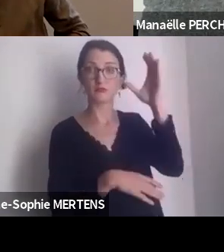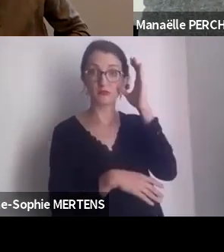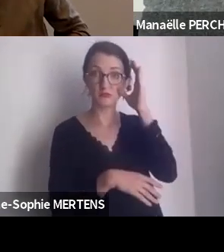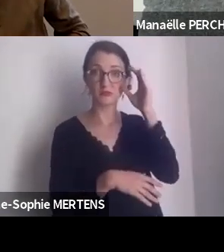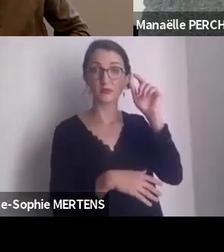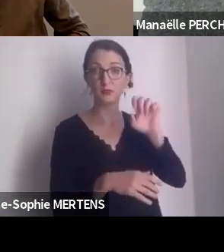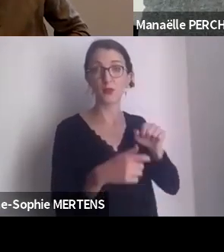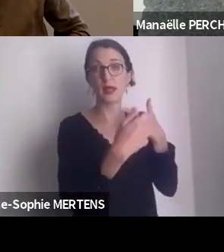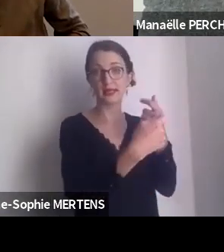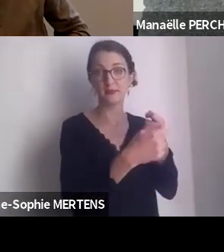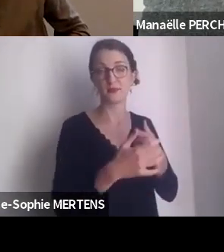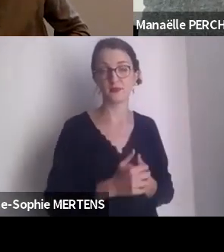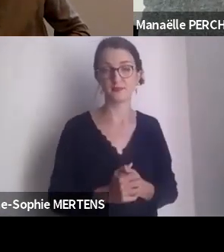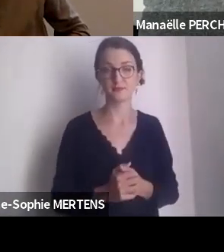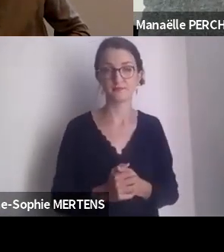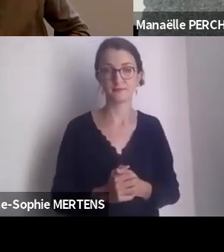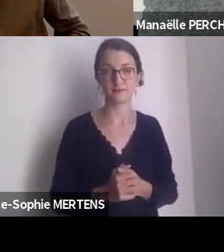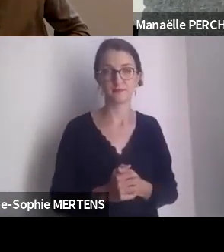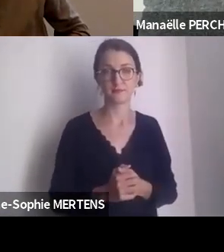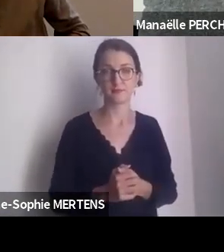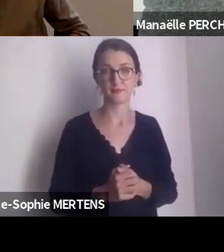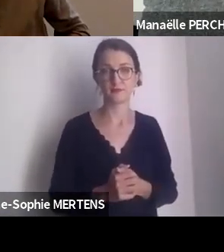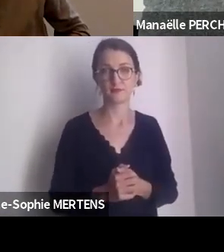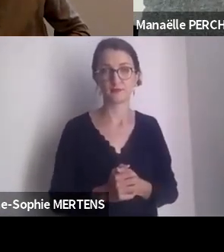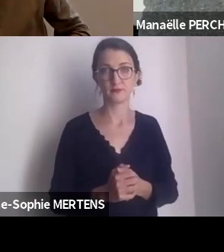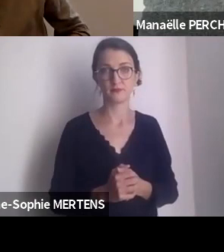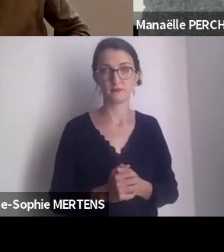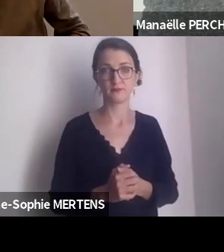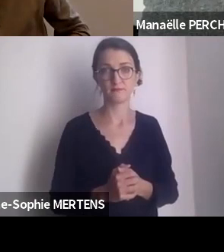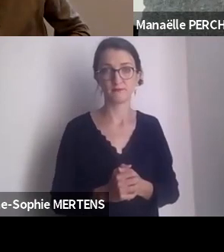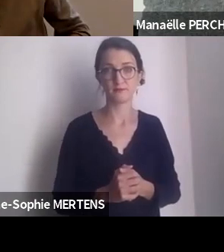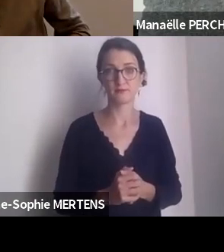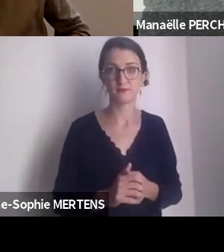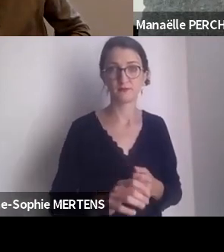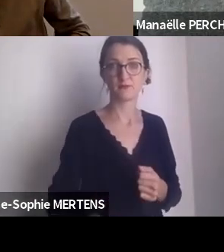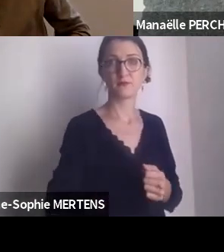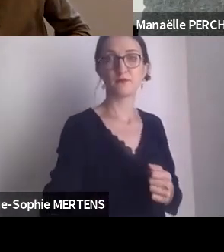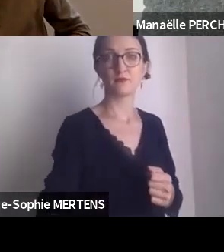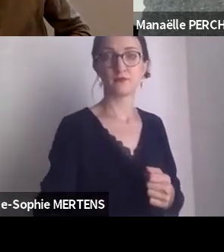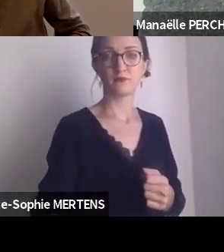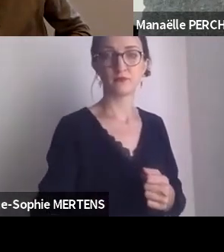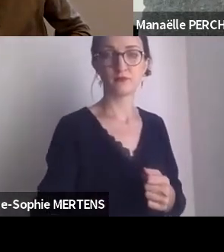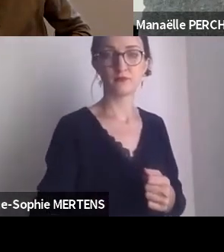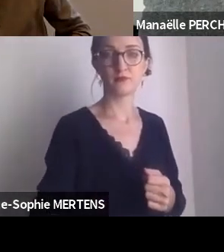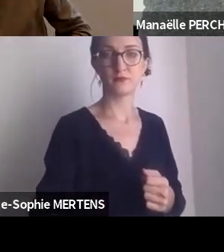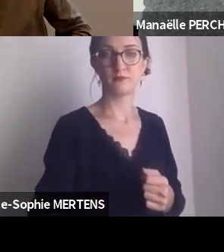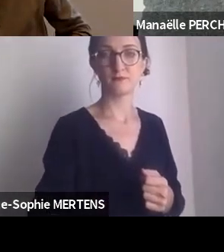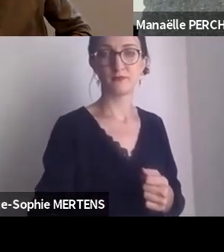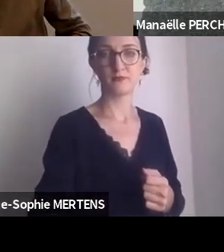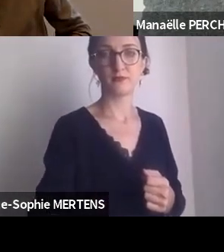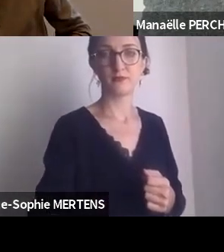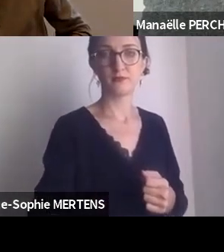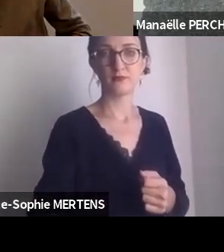entreprise, entrepreneur, à ma disposition? J'ai mes produits, j'ai mes services, j'ai ma proposition de valeur, j'ai mon intention, ma motivation. Comment